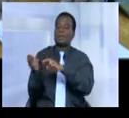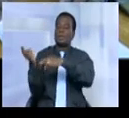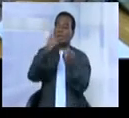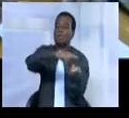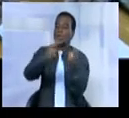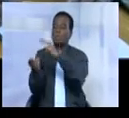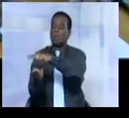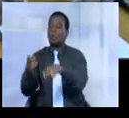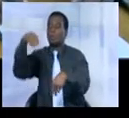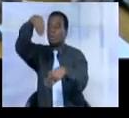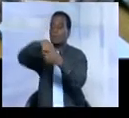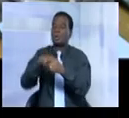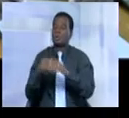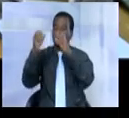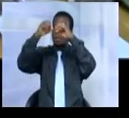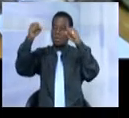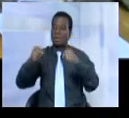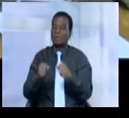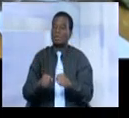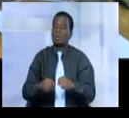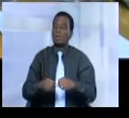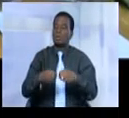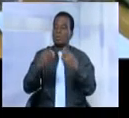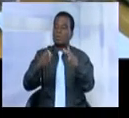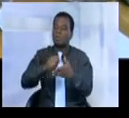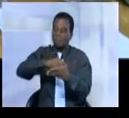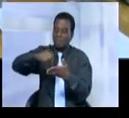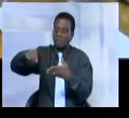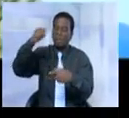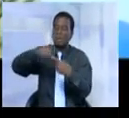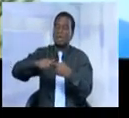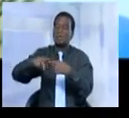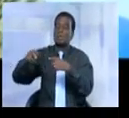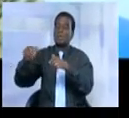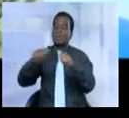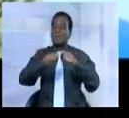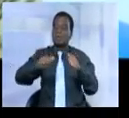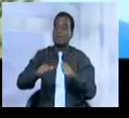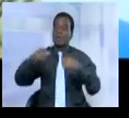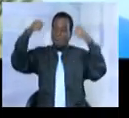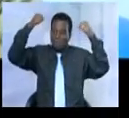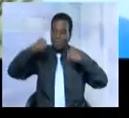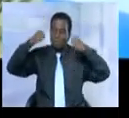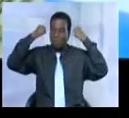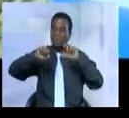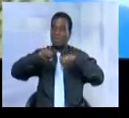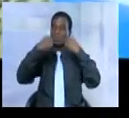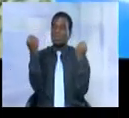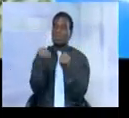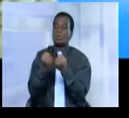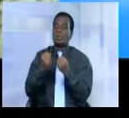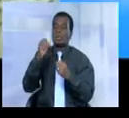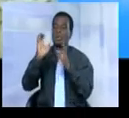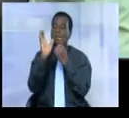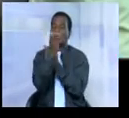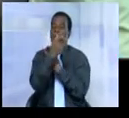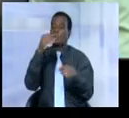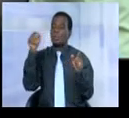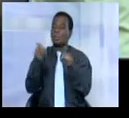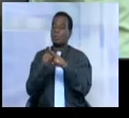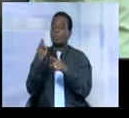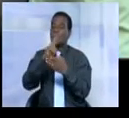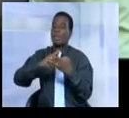master doctorat, obligation sera faite aux étudiants de s'inscrire à une activité sportive ou socio-culturelle. L'activité, comptant comme unité